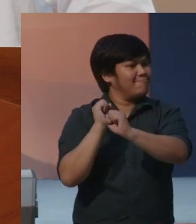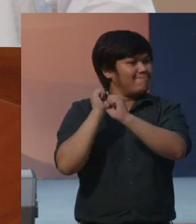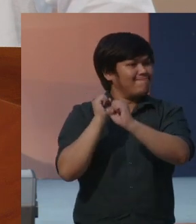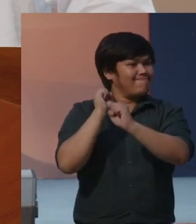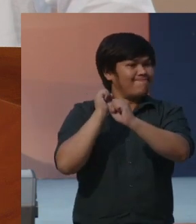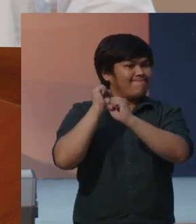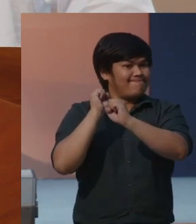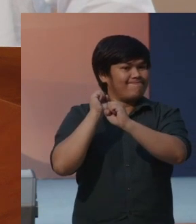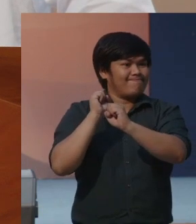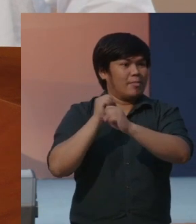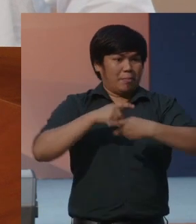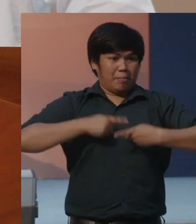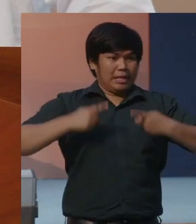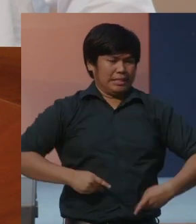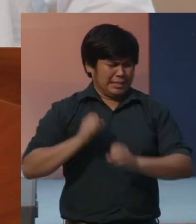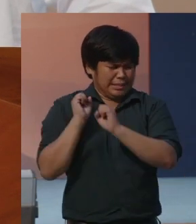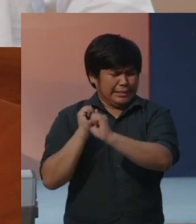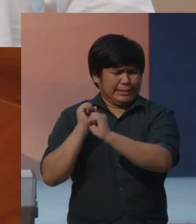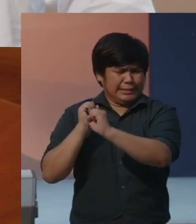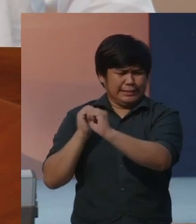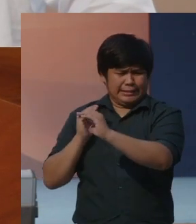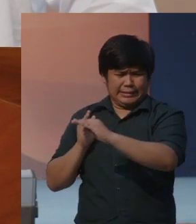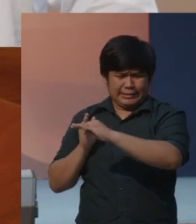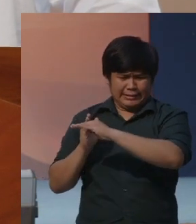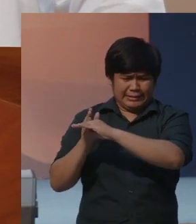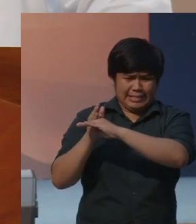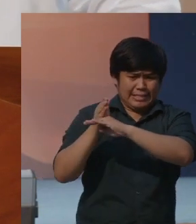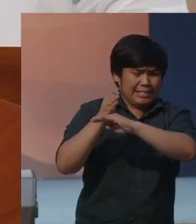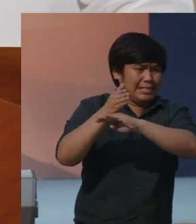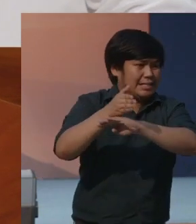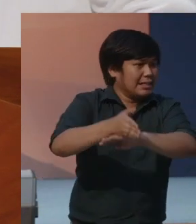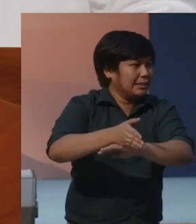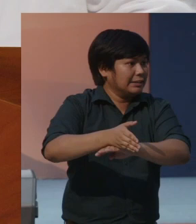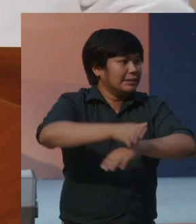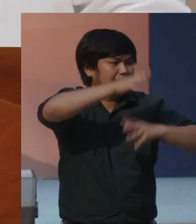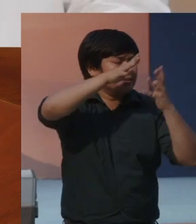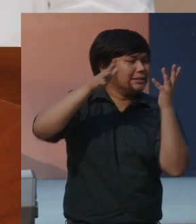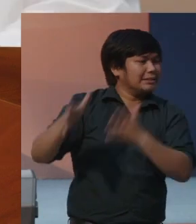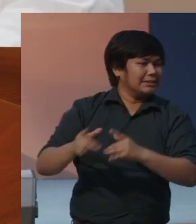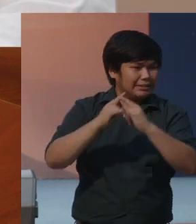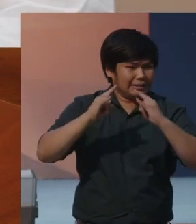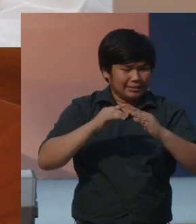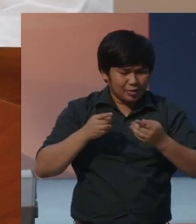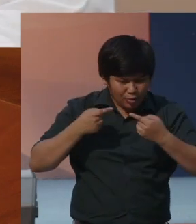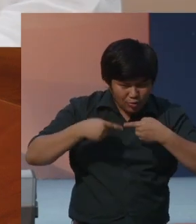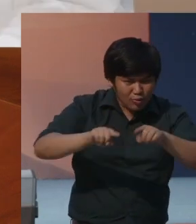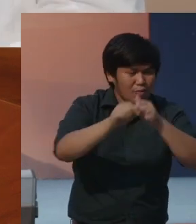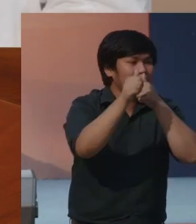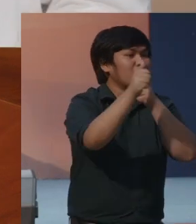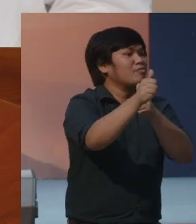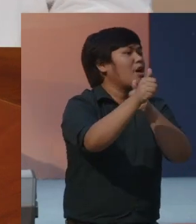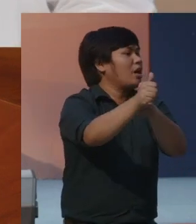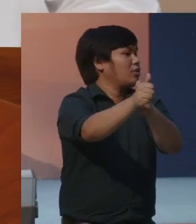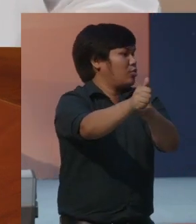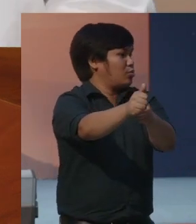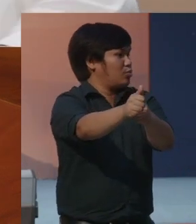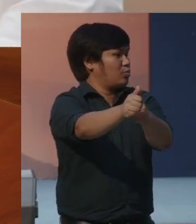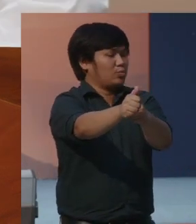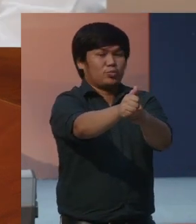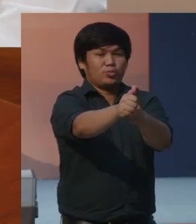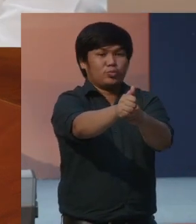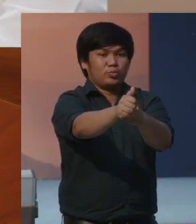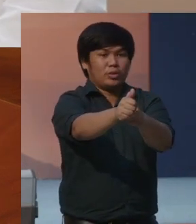God being carried by the Levitical priest, then you shall set out from your place and follow it. No, yung 3 days po naalala nyo, yun po